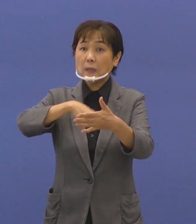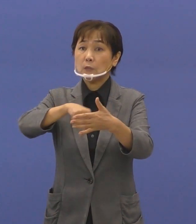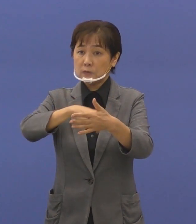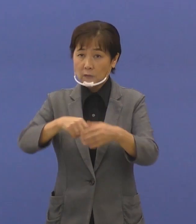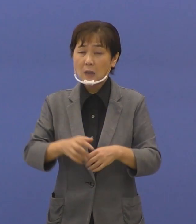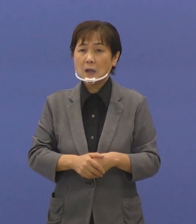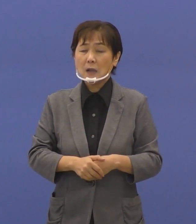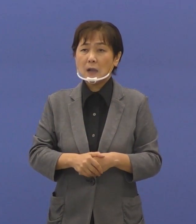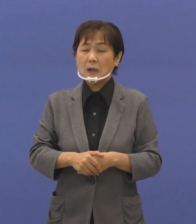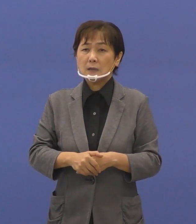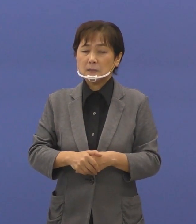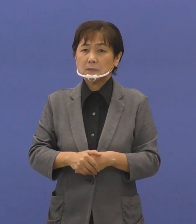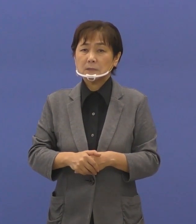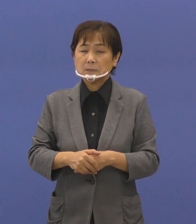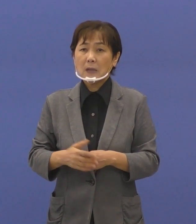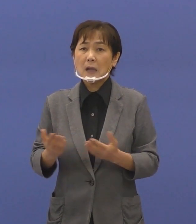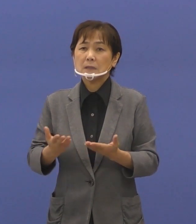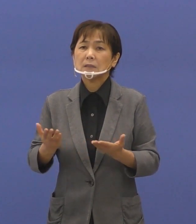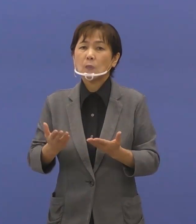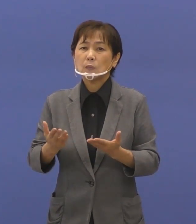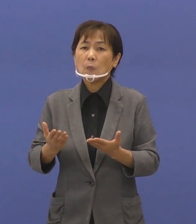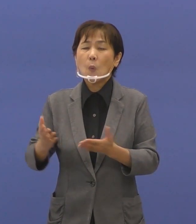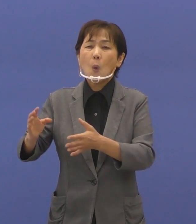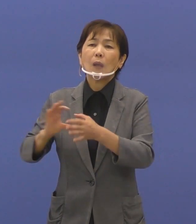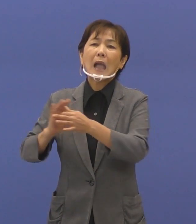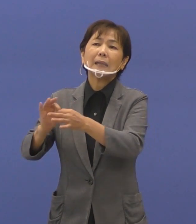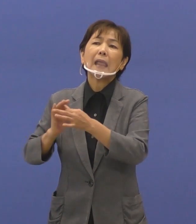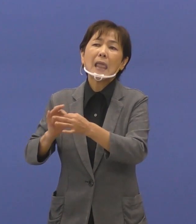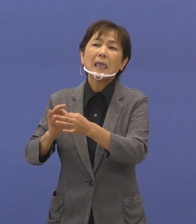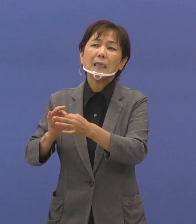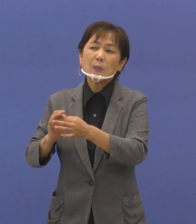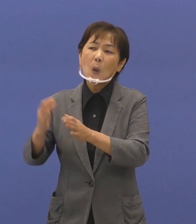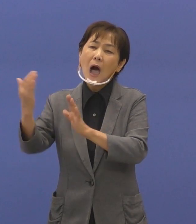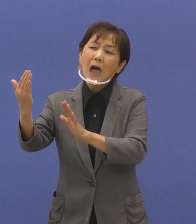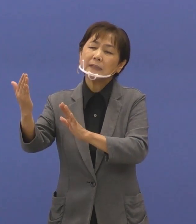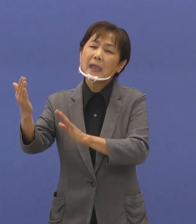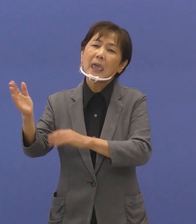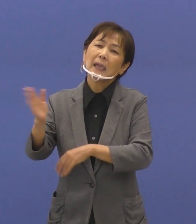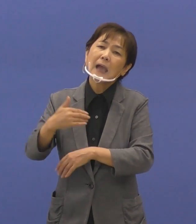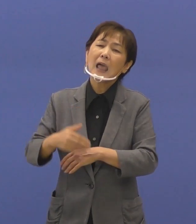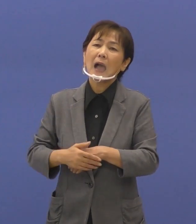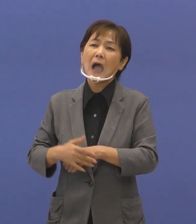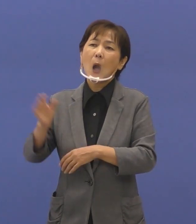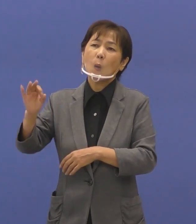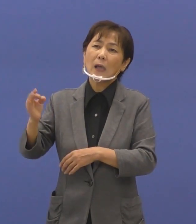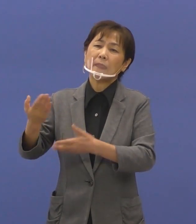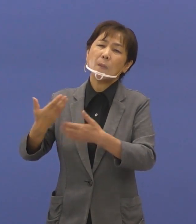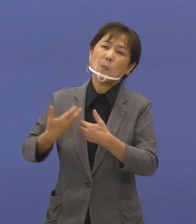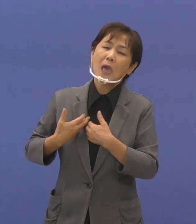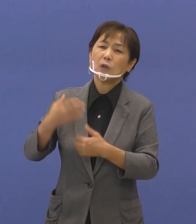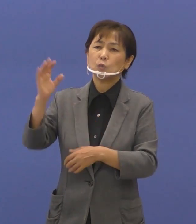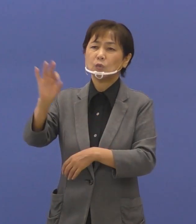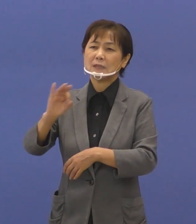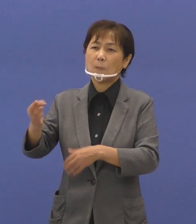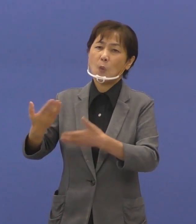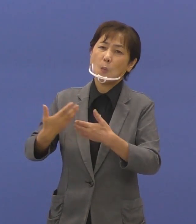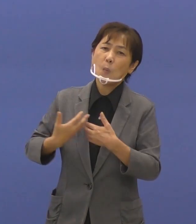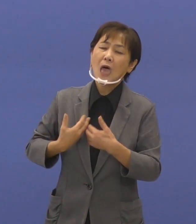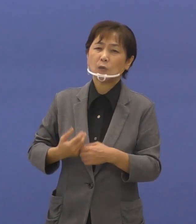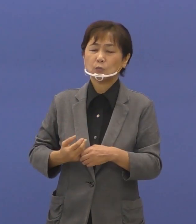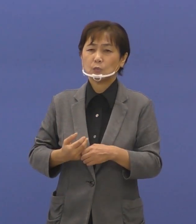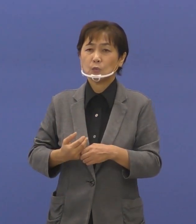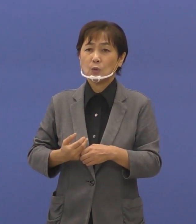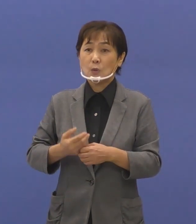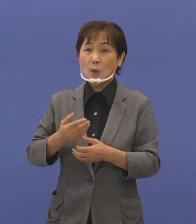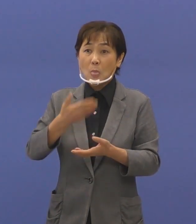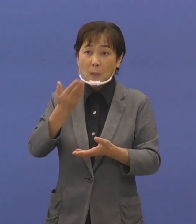から金銭物品の贈与を受けること、また利害関係者から競合接待を受けること